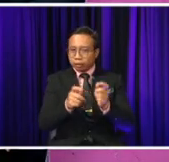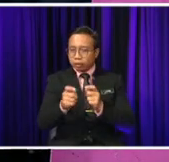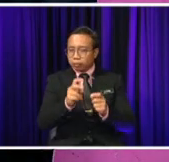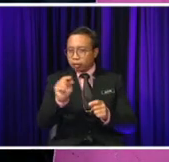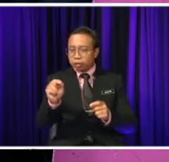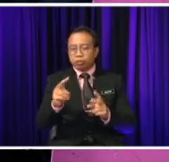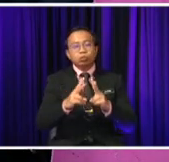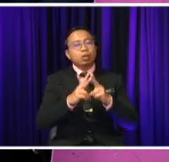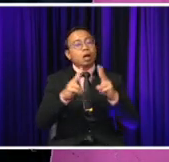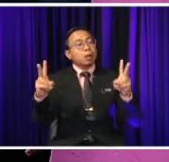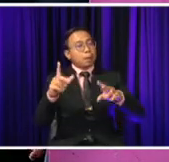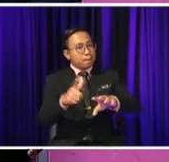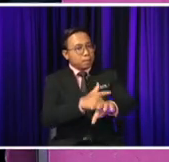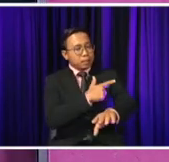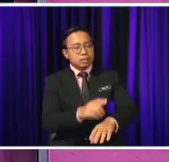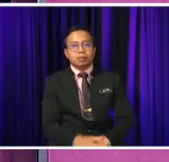panjang